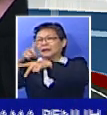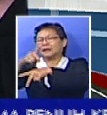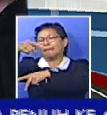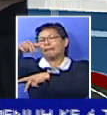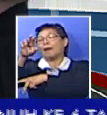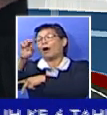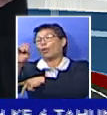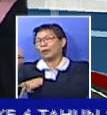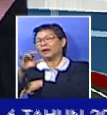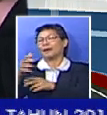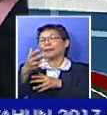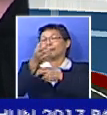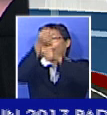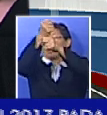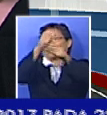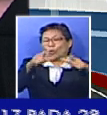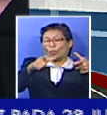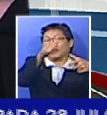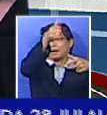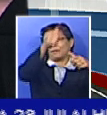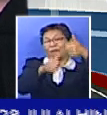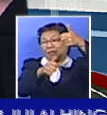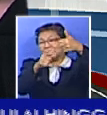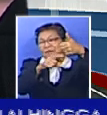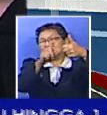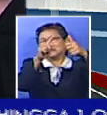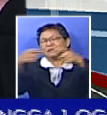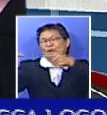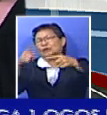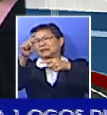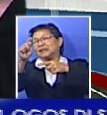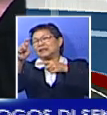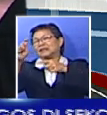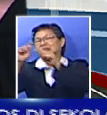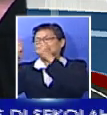Paroi dan pendahulu kumpulan A PKNAP FC bertemu T-Team FC